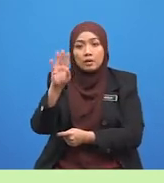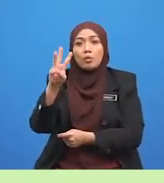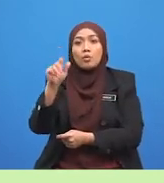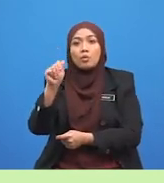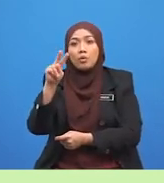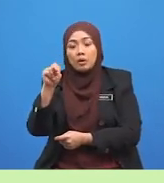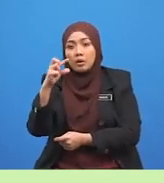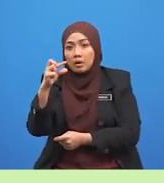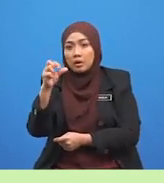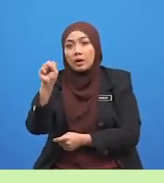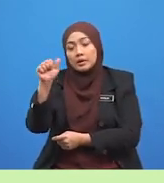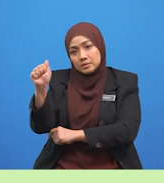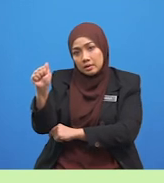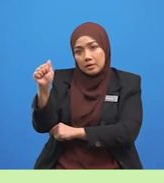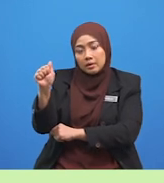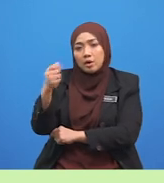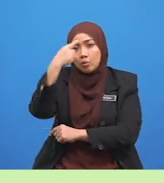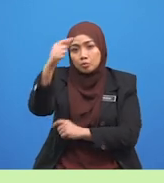rekreasi di kawasan tersebut.